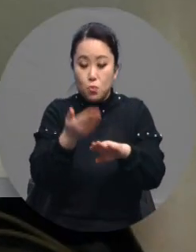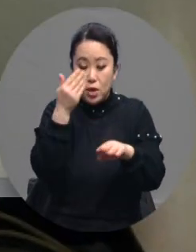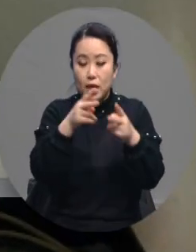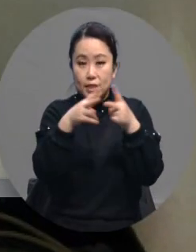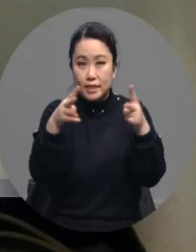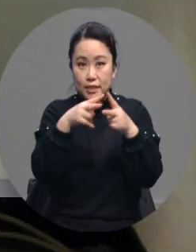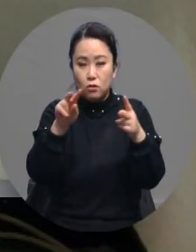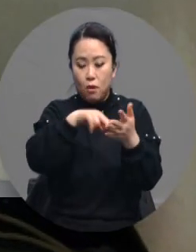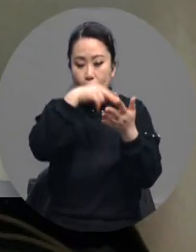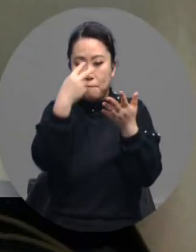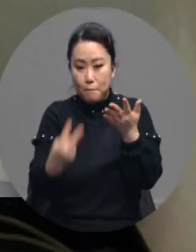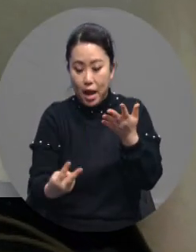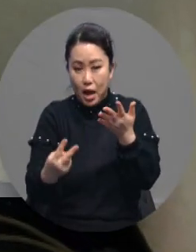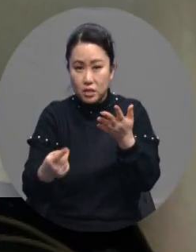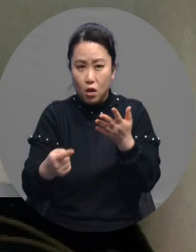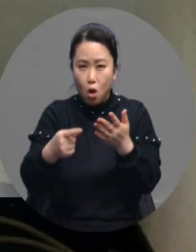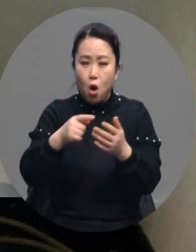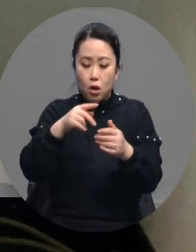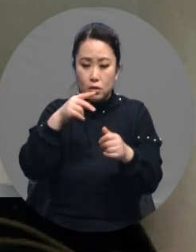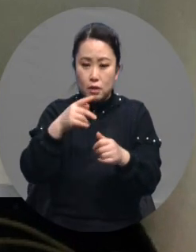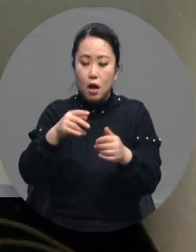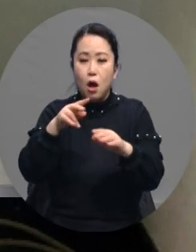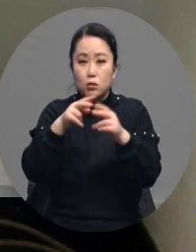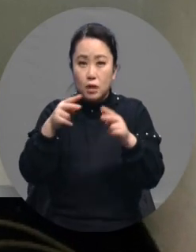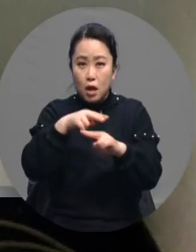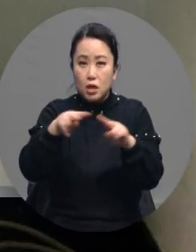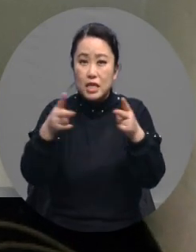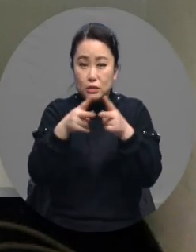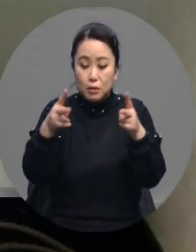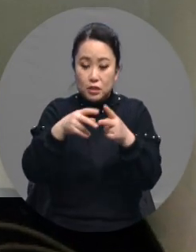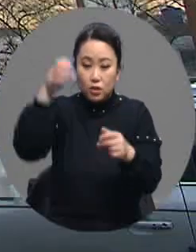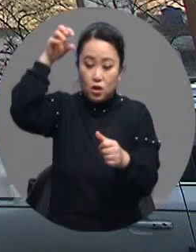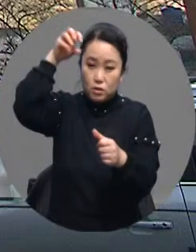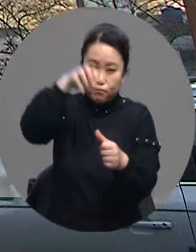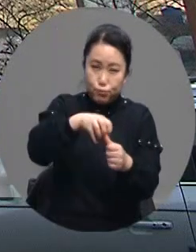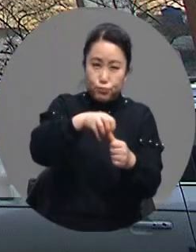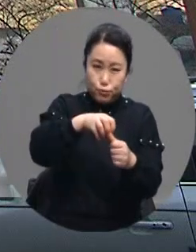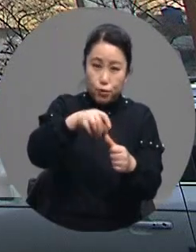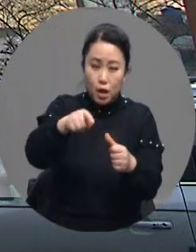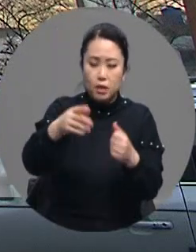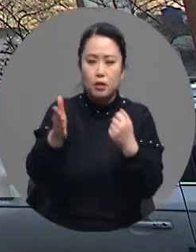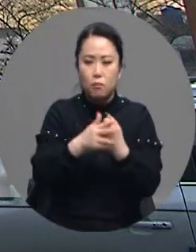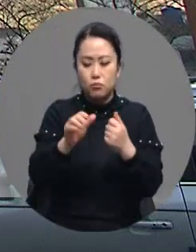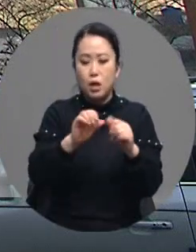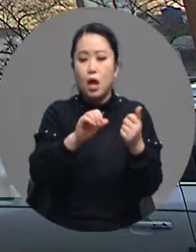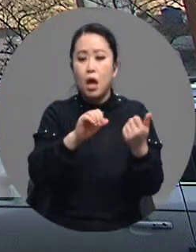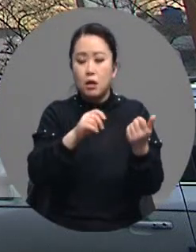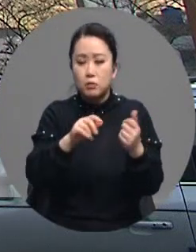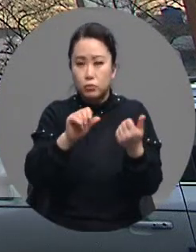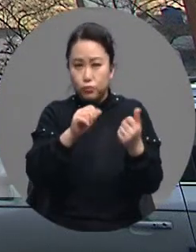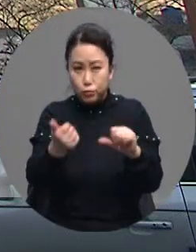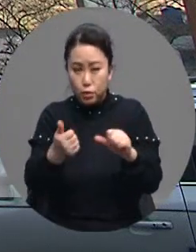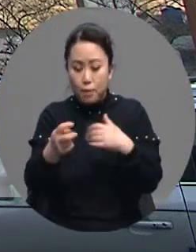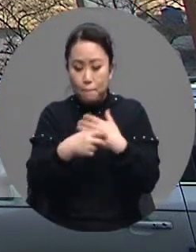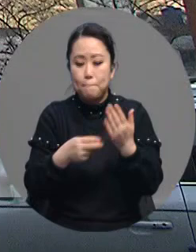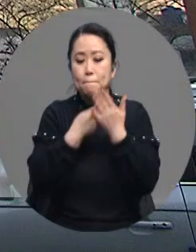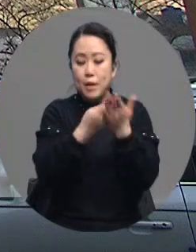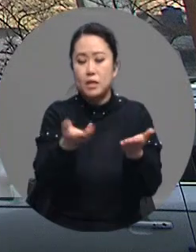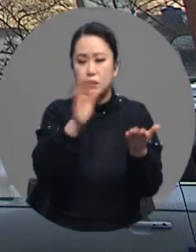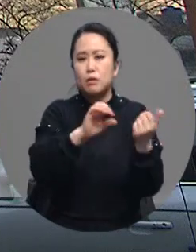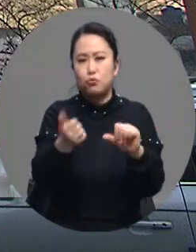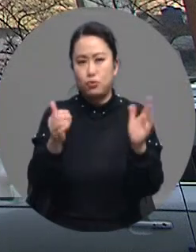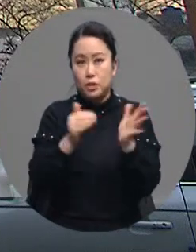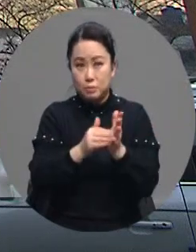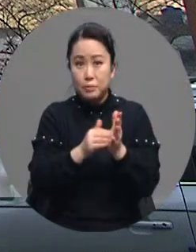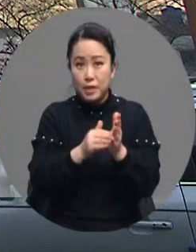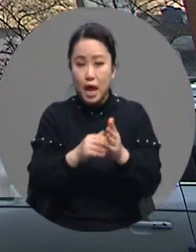높이에서 떨어진 승강기 무게추에 맞아 병원으로 옮겨졌지만 숨졌습니다. 경찰은 지하 1층에서 음식물